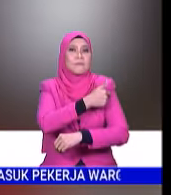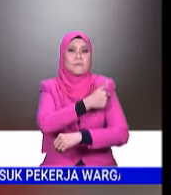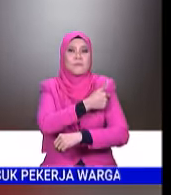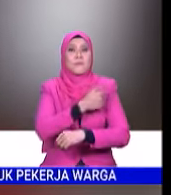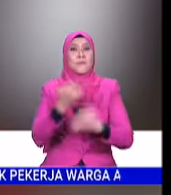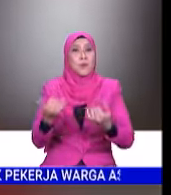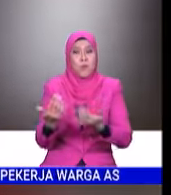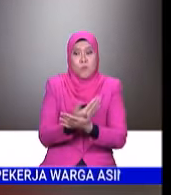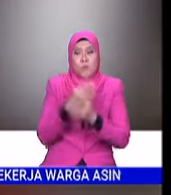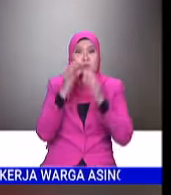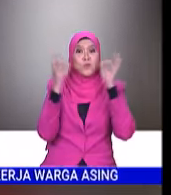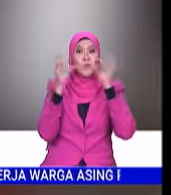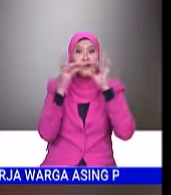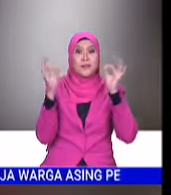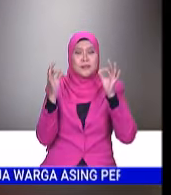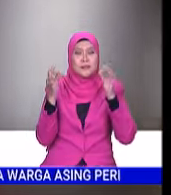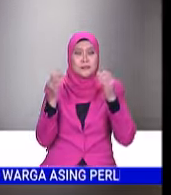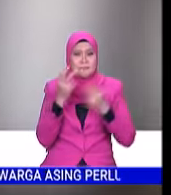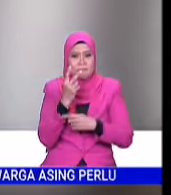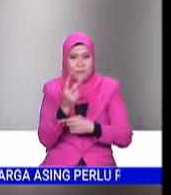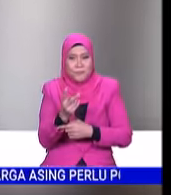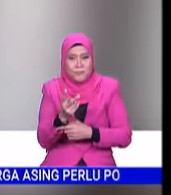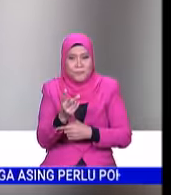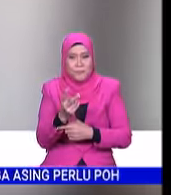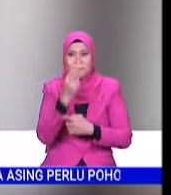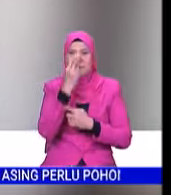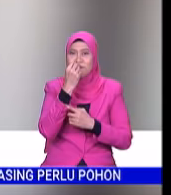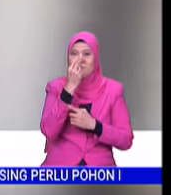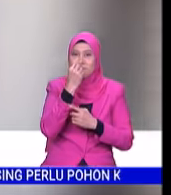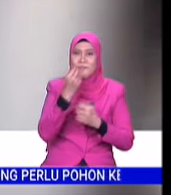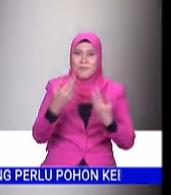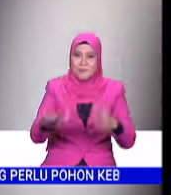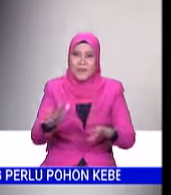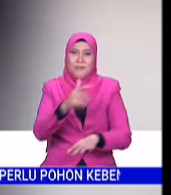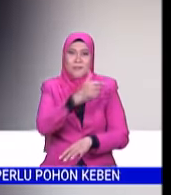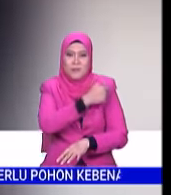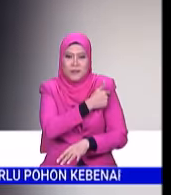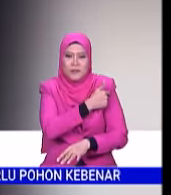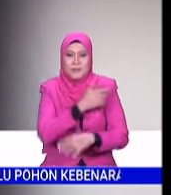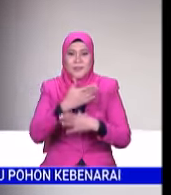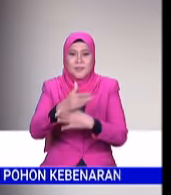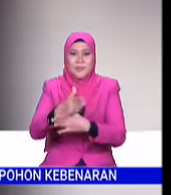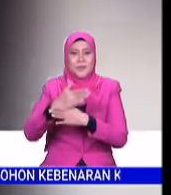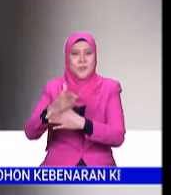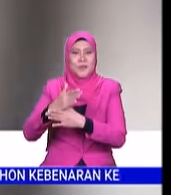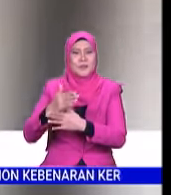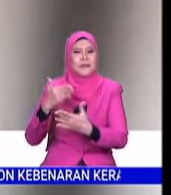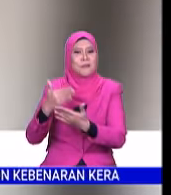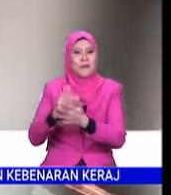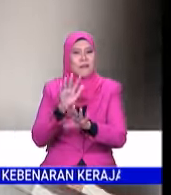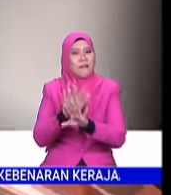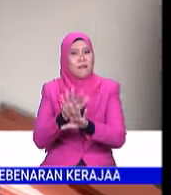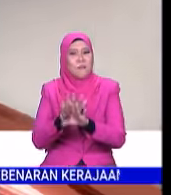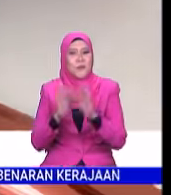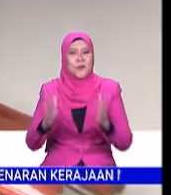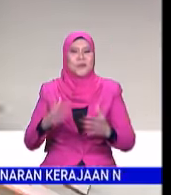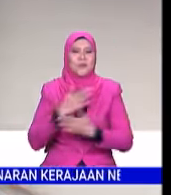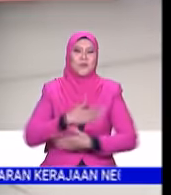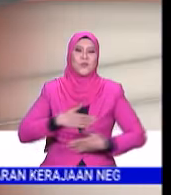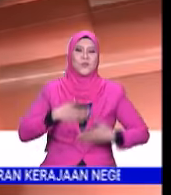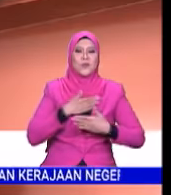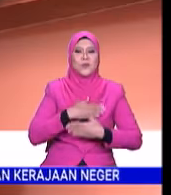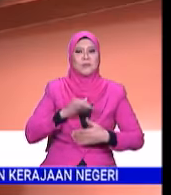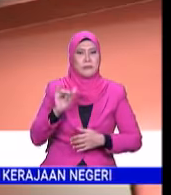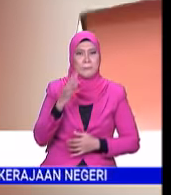ini, seekor kucing menarik perhatian ramai apabila reaksinya selepas divaksin dikongsikan sehingga ramai yang terhibur. Nampak